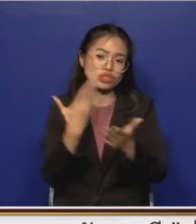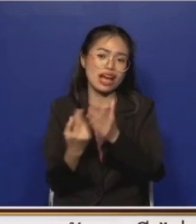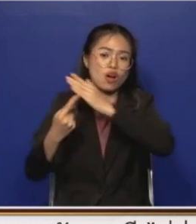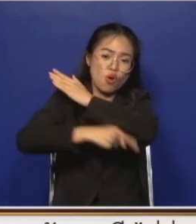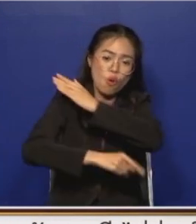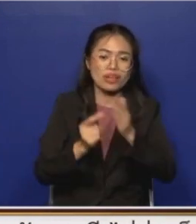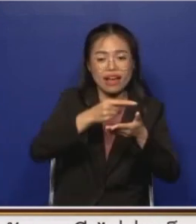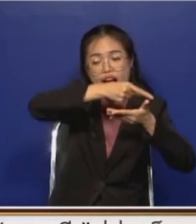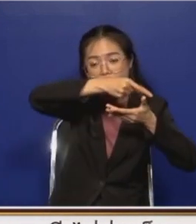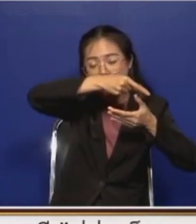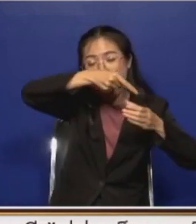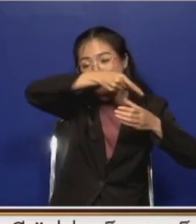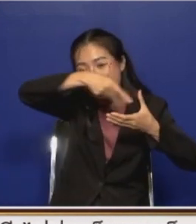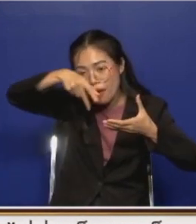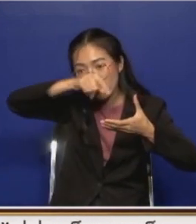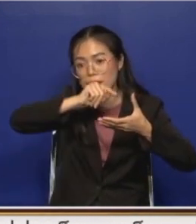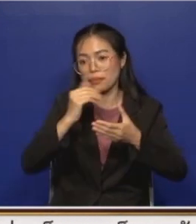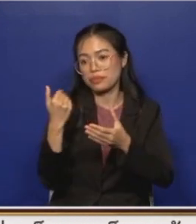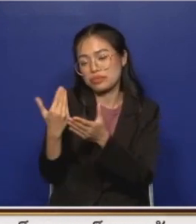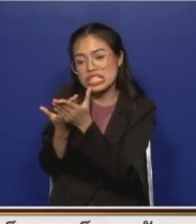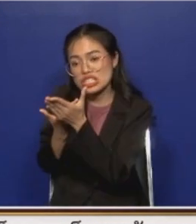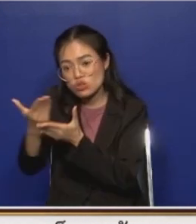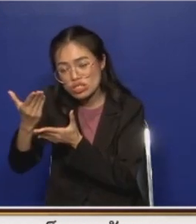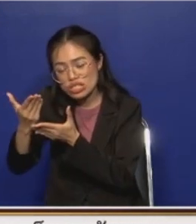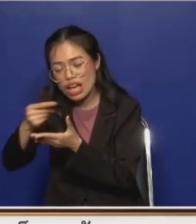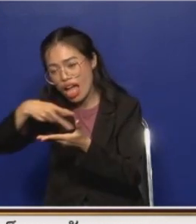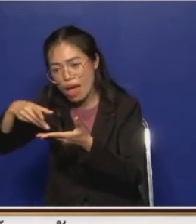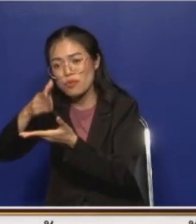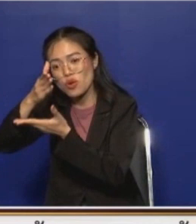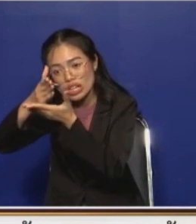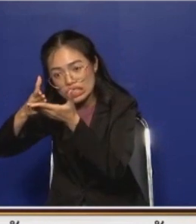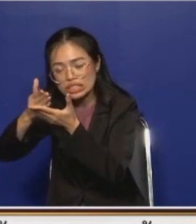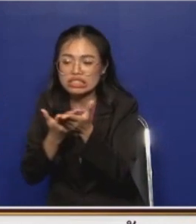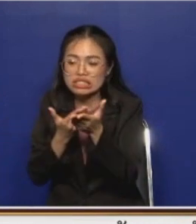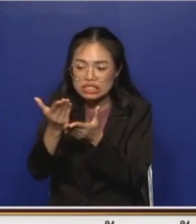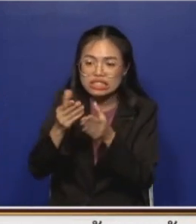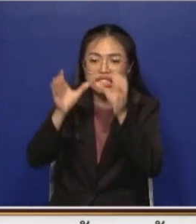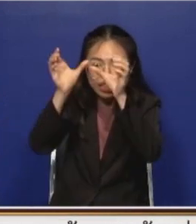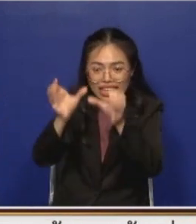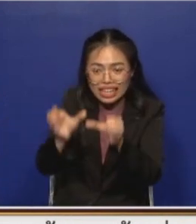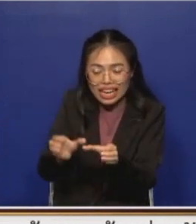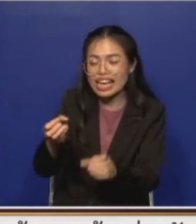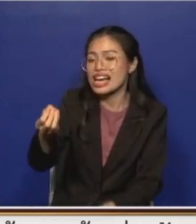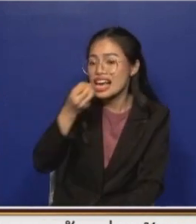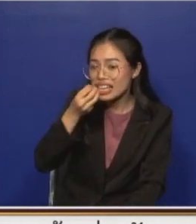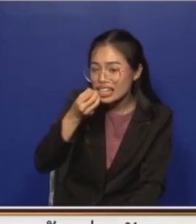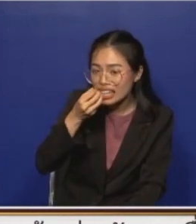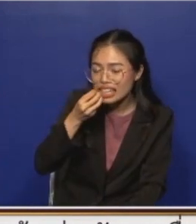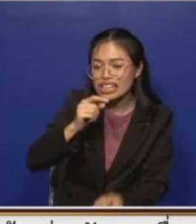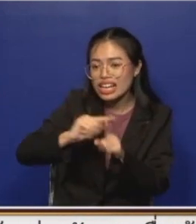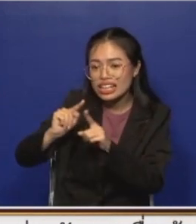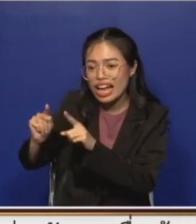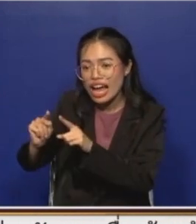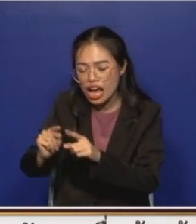องเตือนจริงๆในฝ่ายนิติบัญญัตินะท่านมีหน้าที่ตรวจสอบการใช้เงินนะฮะผมถามท่านจริ